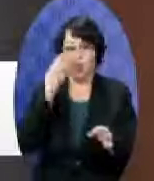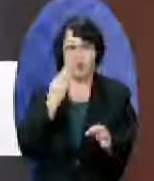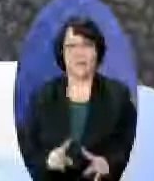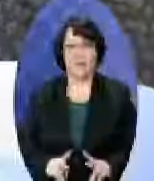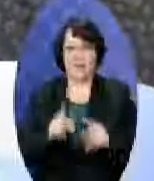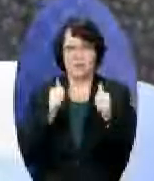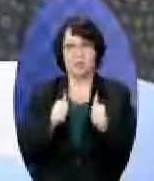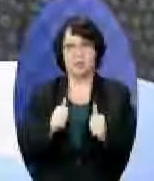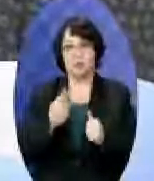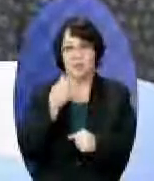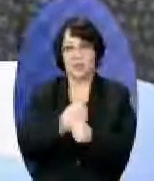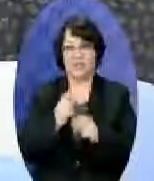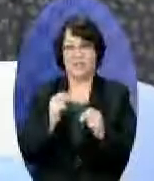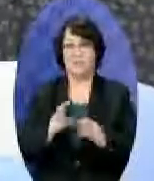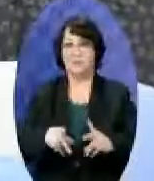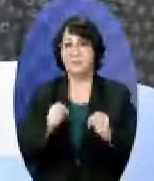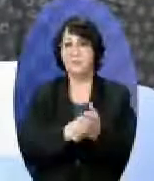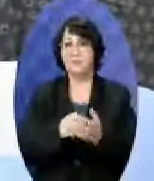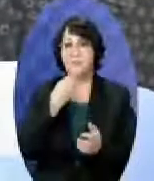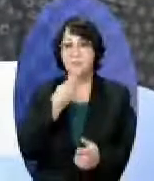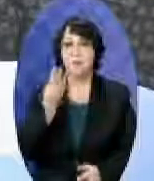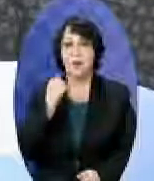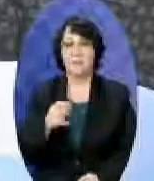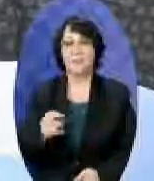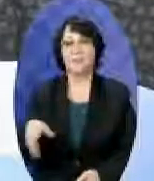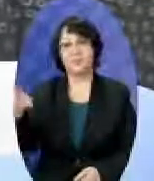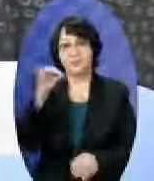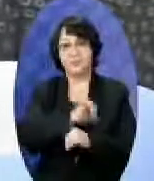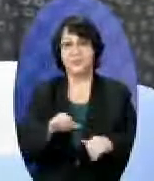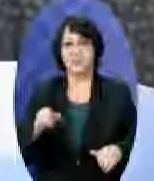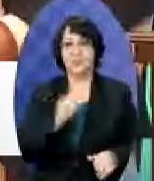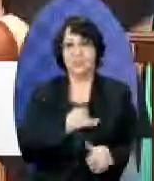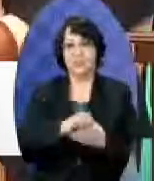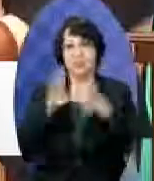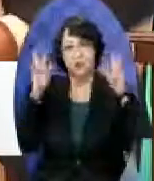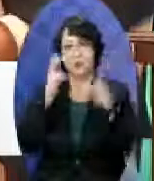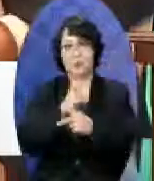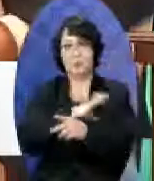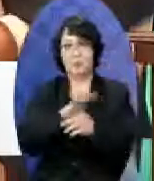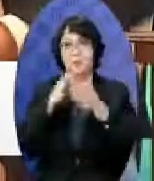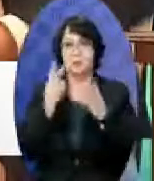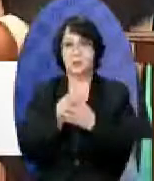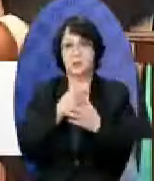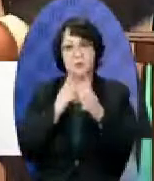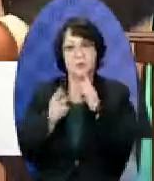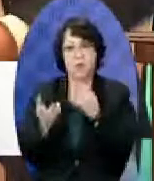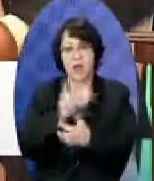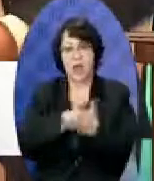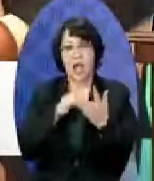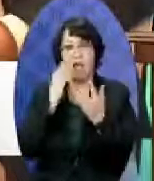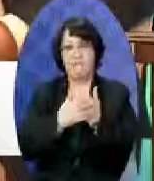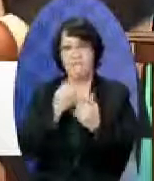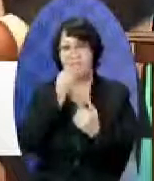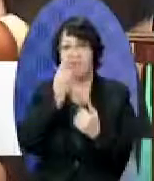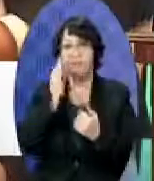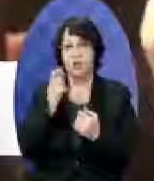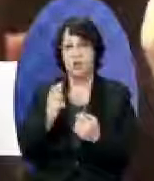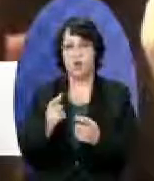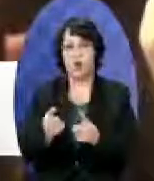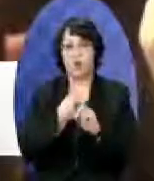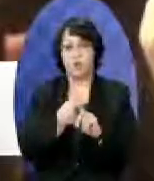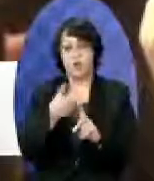байгаа. Шудраг байдал ба нийтийн итгэл сэдэвт хуулийн байгууллагуудын нэгдсэн зөвлөгөөний төгсгөлд авилгын гэмт хэрэгт холбогдож байгаа төрийн албан хаагчдад